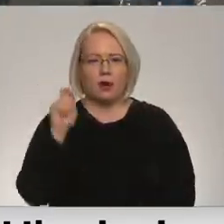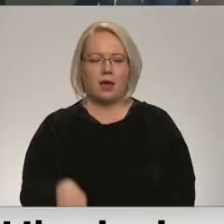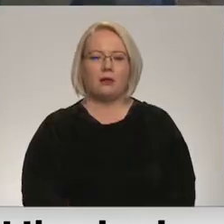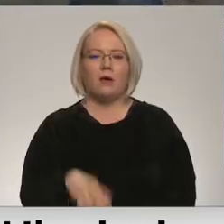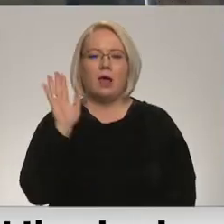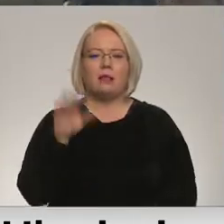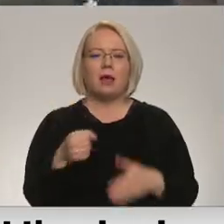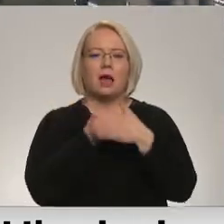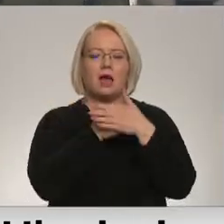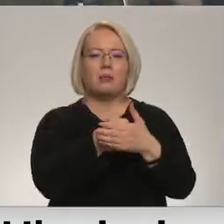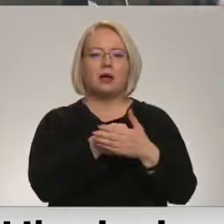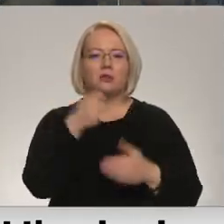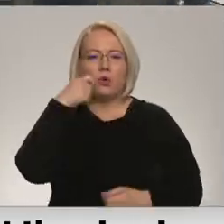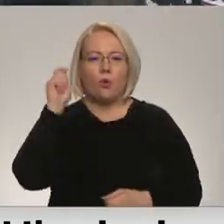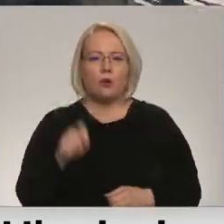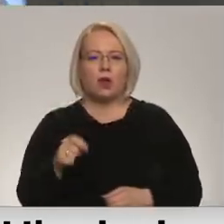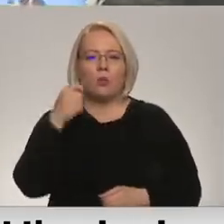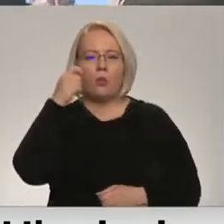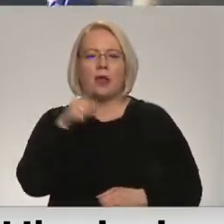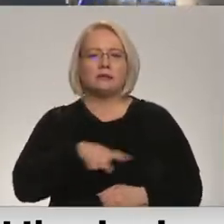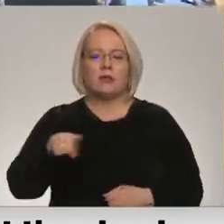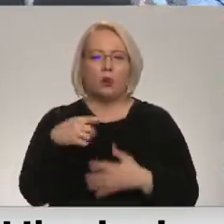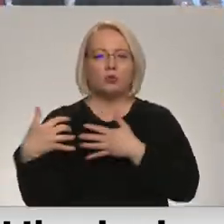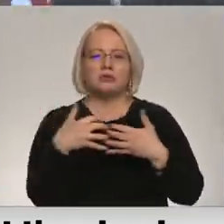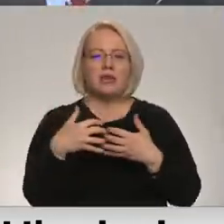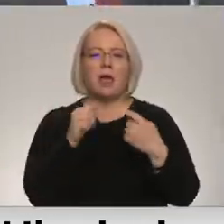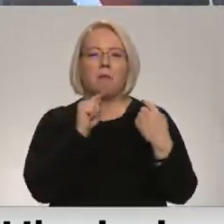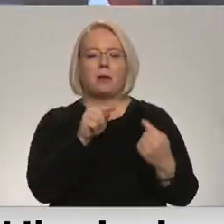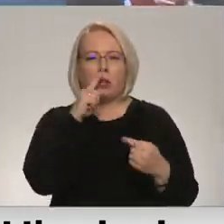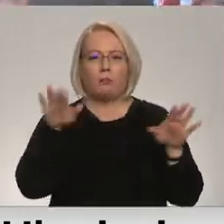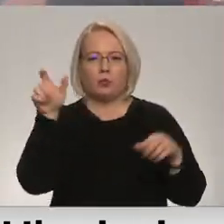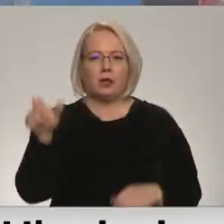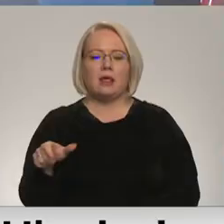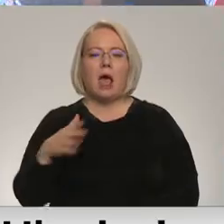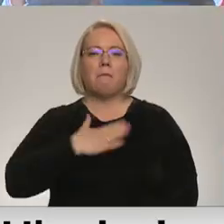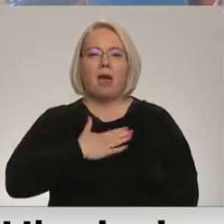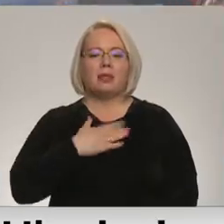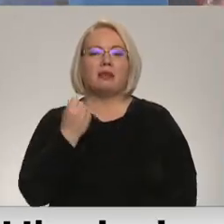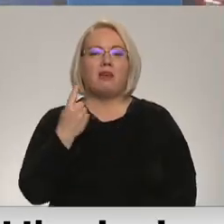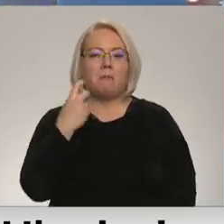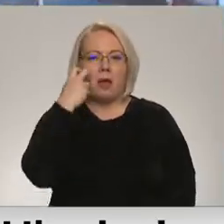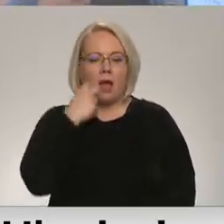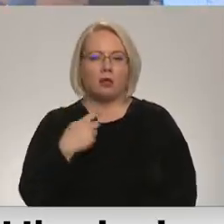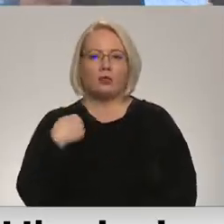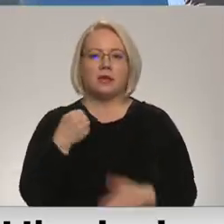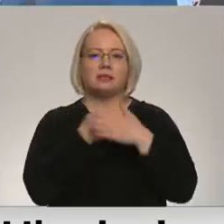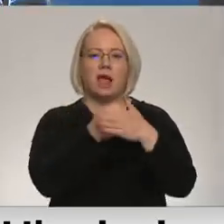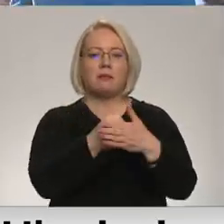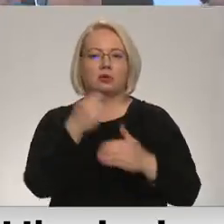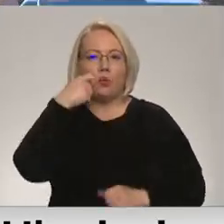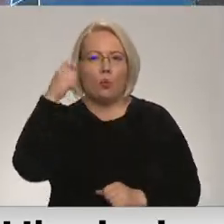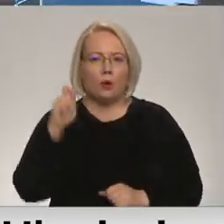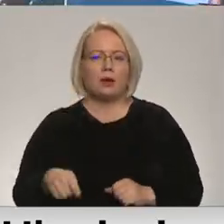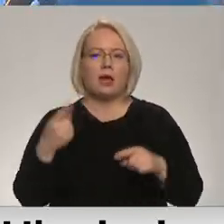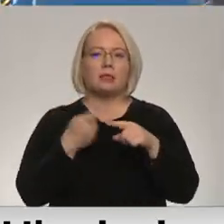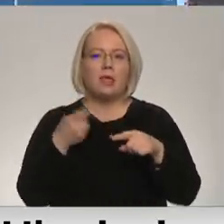Atbalstīt Ukrainu un Ukrainas tautu cīņā pret Putinu. Man ir 11 gadi un es atbalstu Ukrainu, tāpēc,